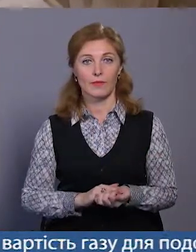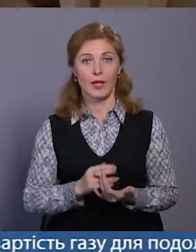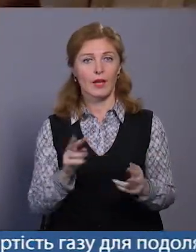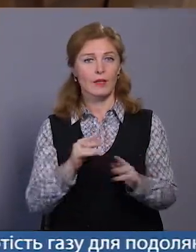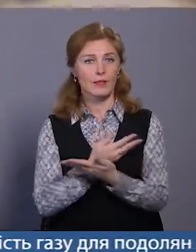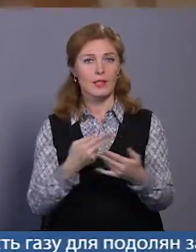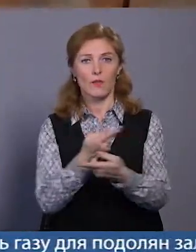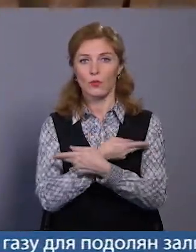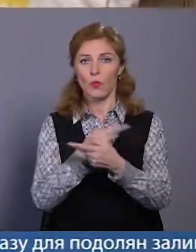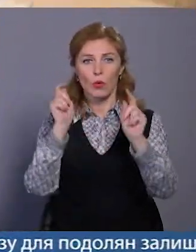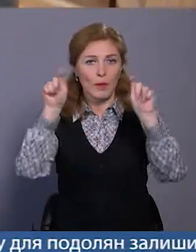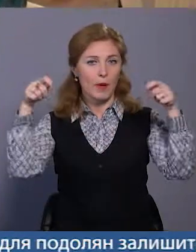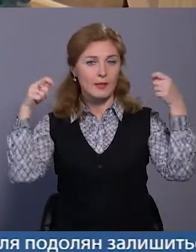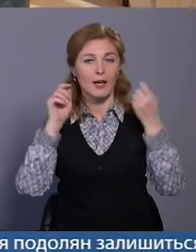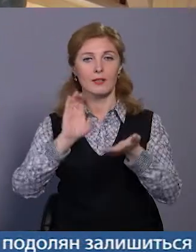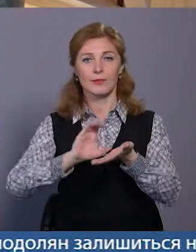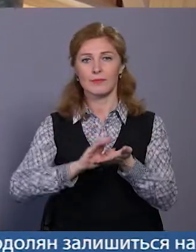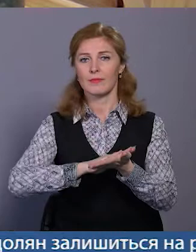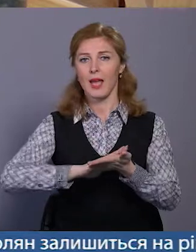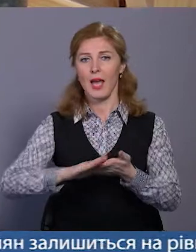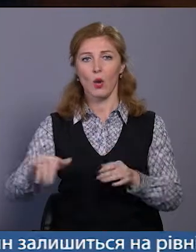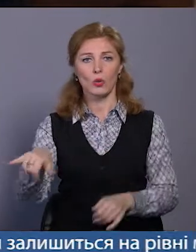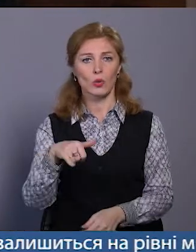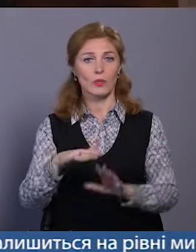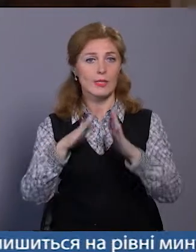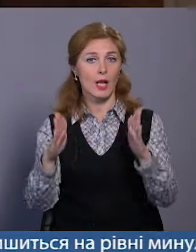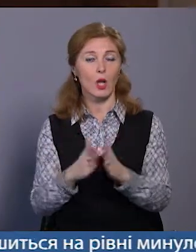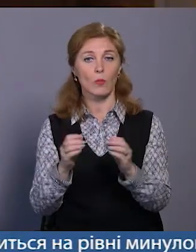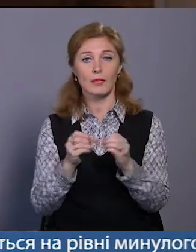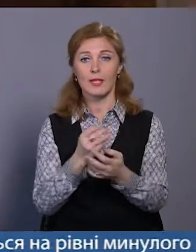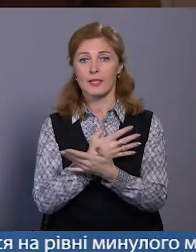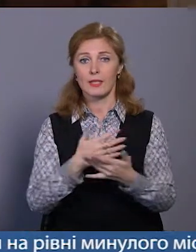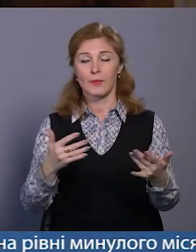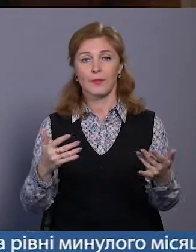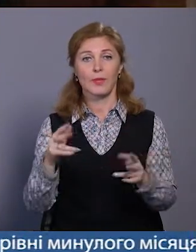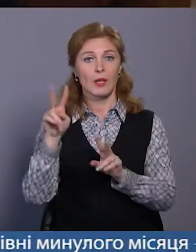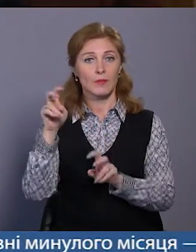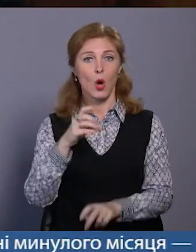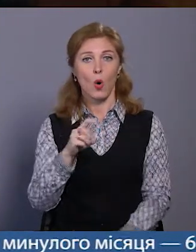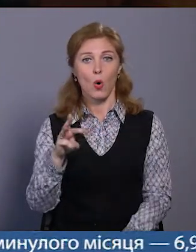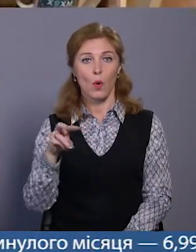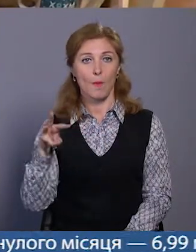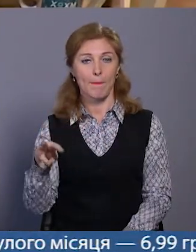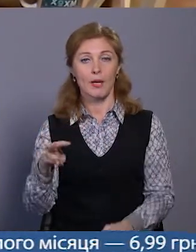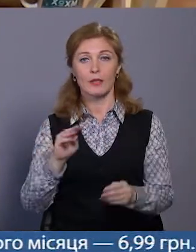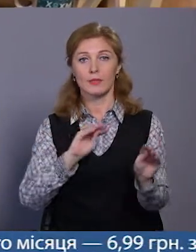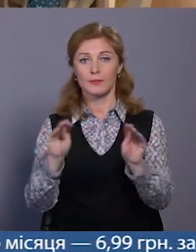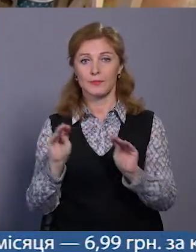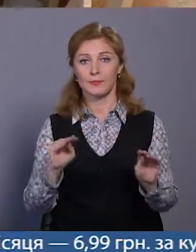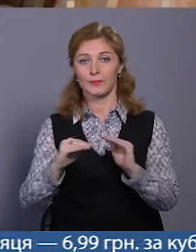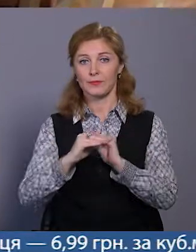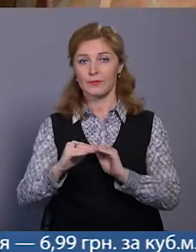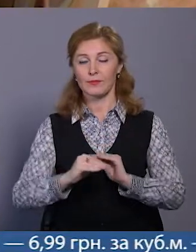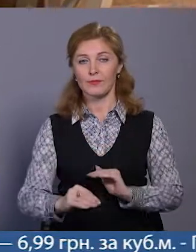і банданки, філіжанки та еко-торбинки. Загалом 10 позицій товарів із логотипом «Хохм» розташувалися на полицях і вішаках